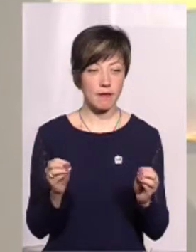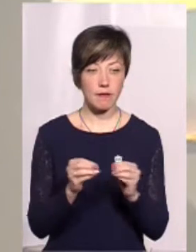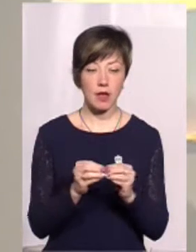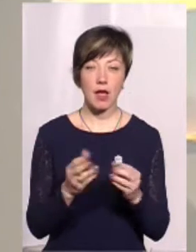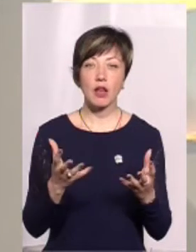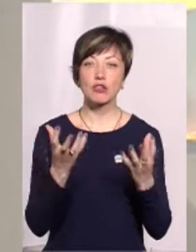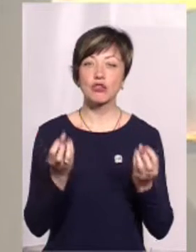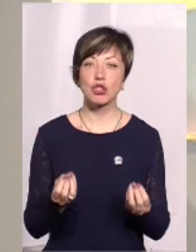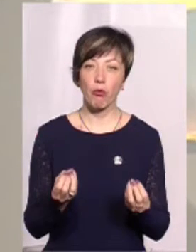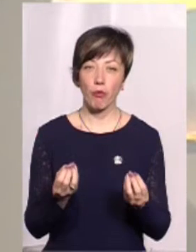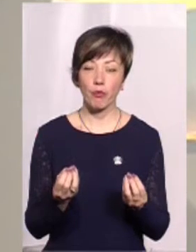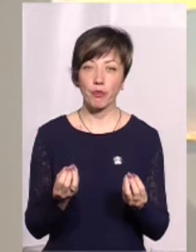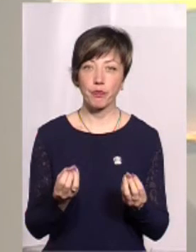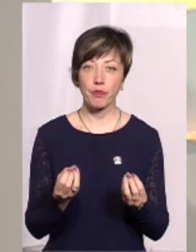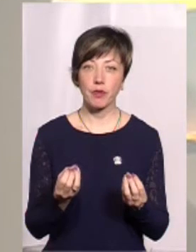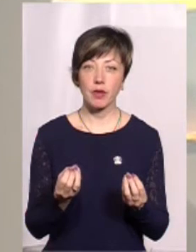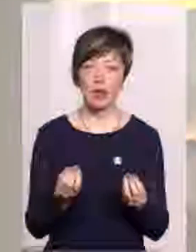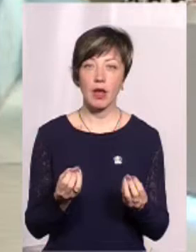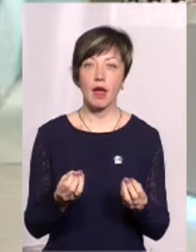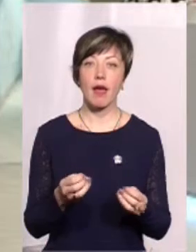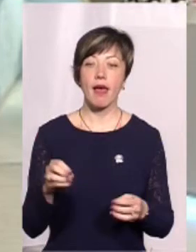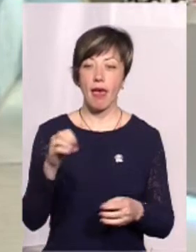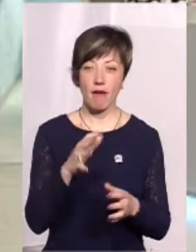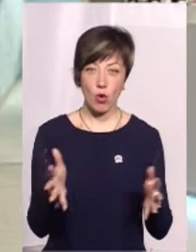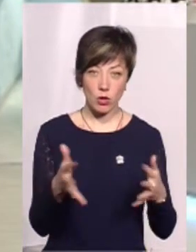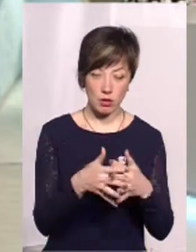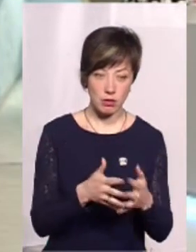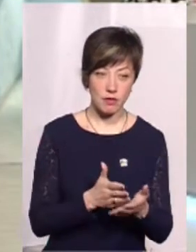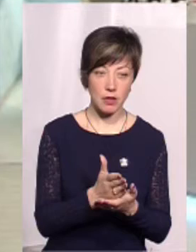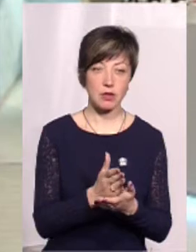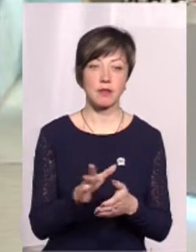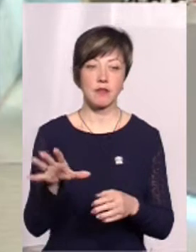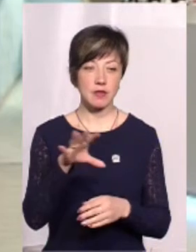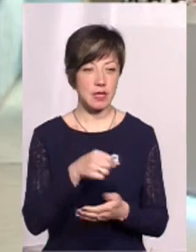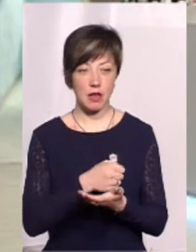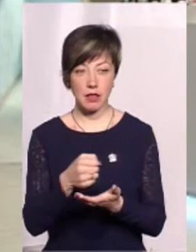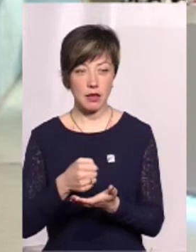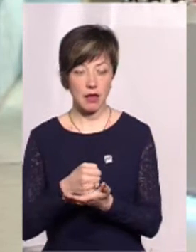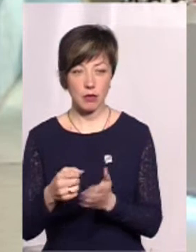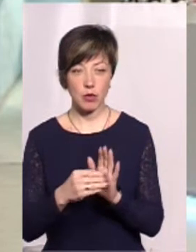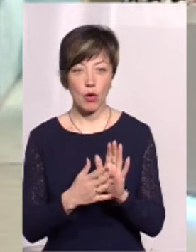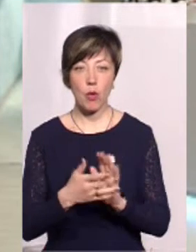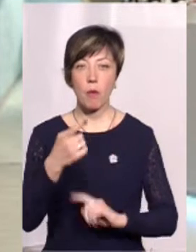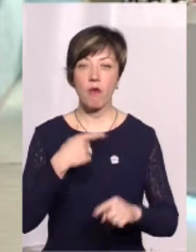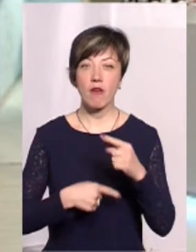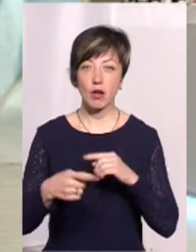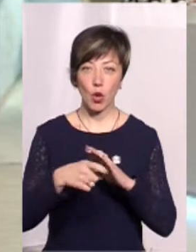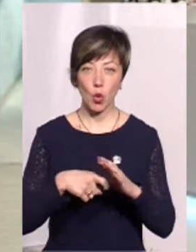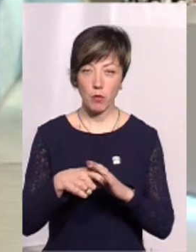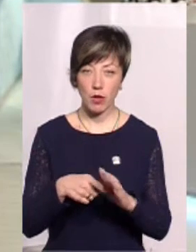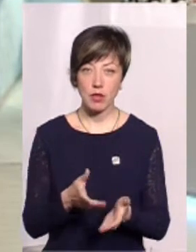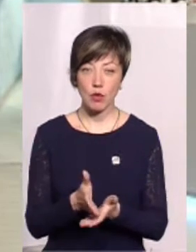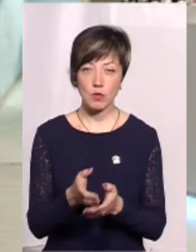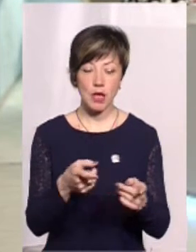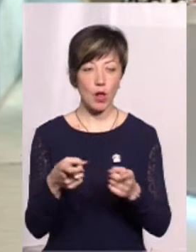Так, які ще, Олеже, спільні? Євроінтеграційний вектор він також прописав, це майже всі кандидати прописували. Повернення Донбасу ще